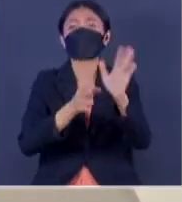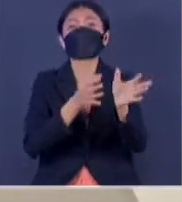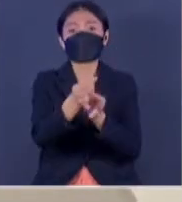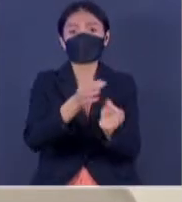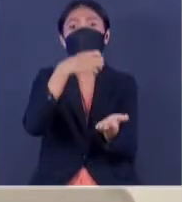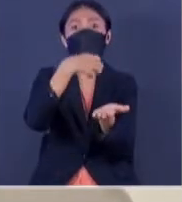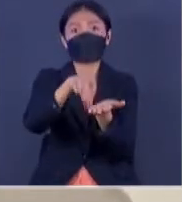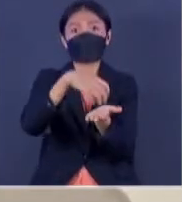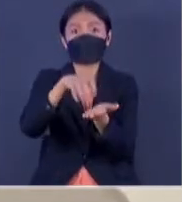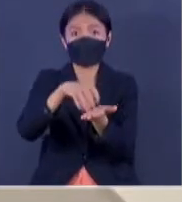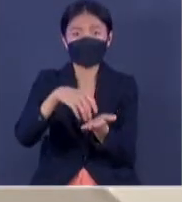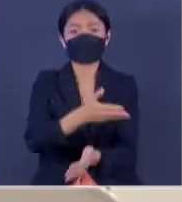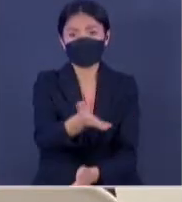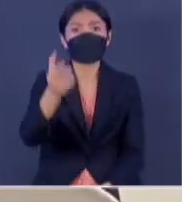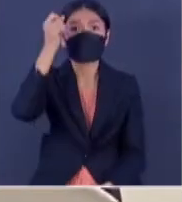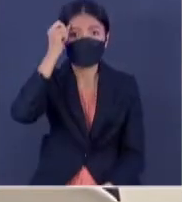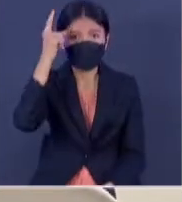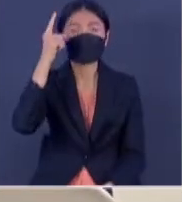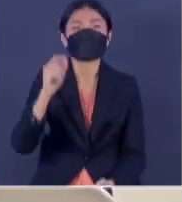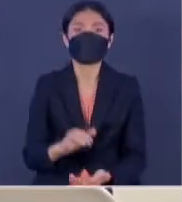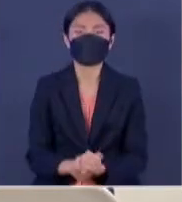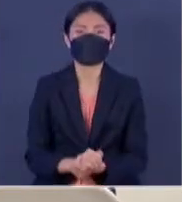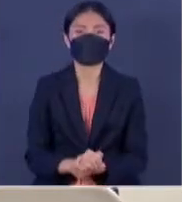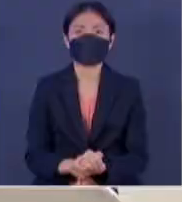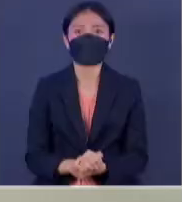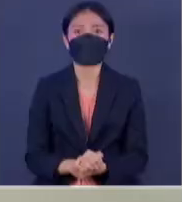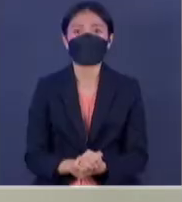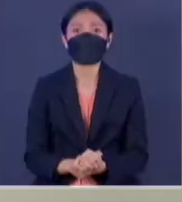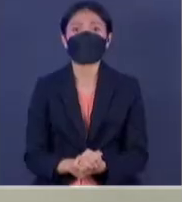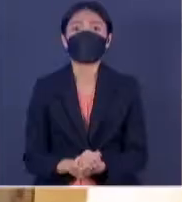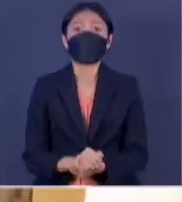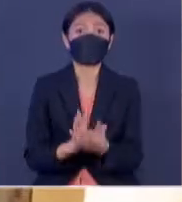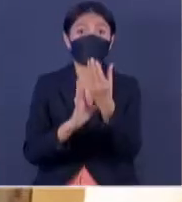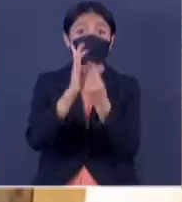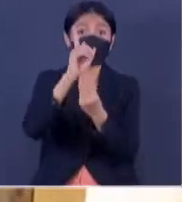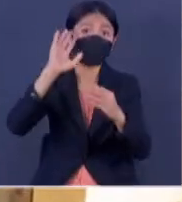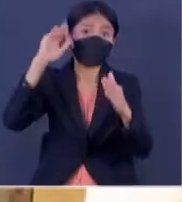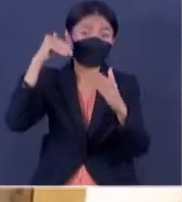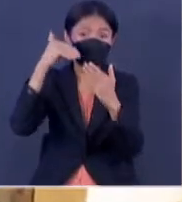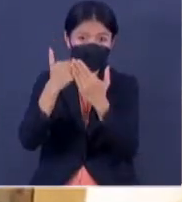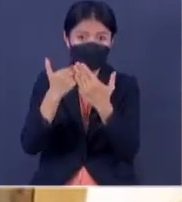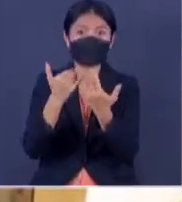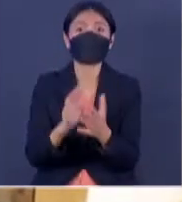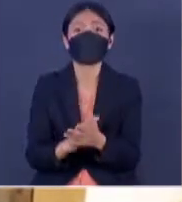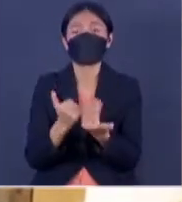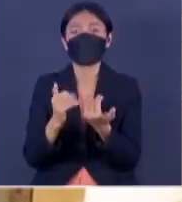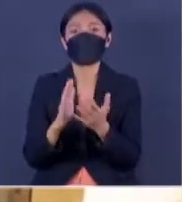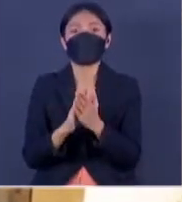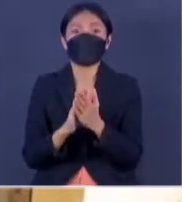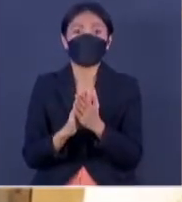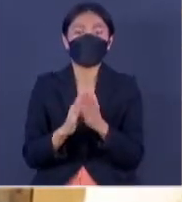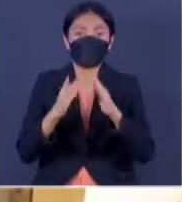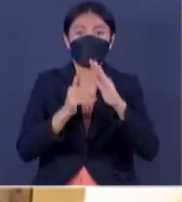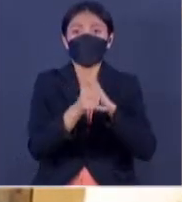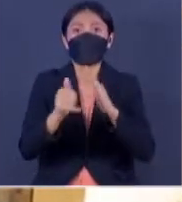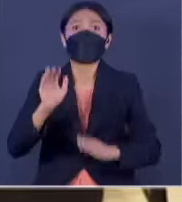ากนี ้ จนถึงวันนี้นะคะผ่านไปกว่าสัปดาห์แล้วค่ะกับการประกาศจำกัดการเดินทางอย่างเข้มงวดและเตรียมจะ